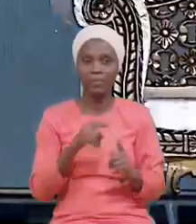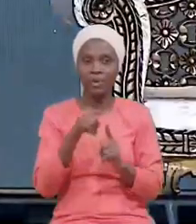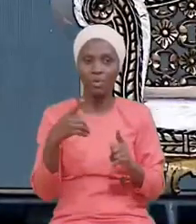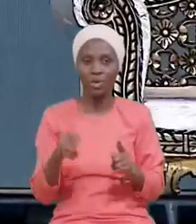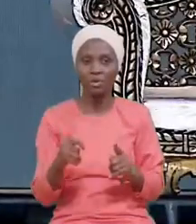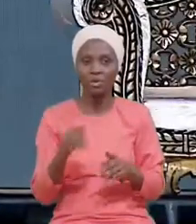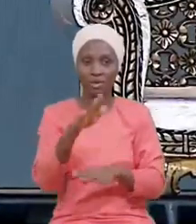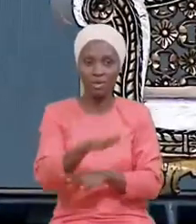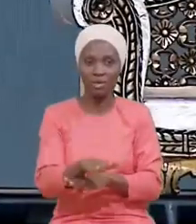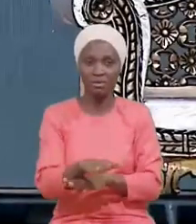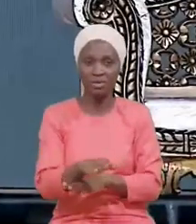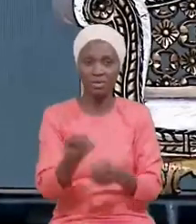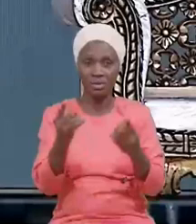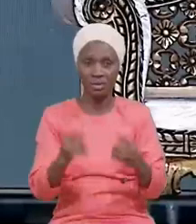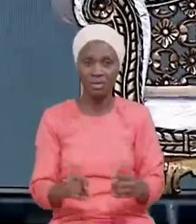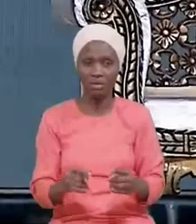le soir,